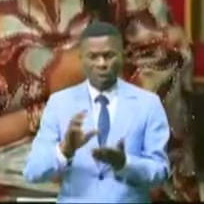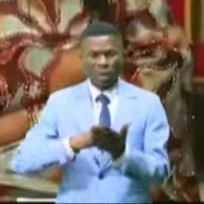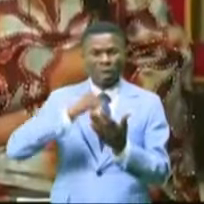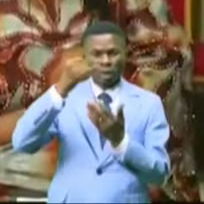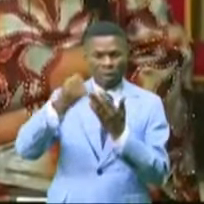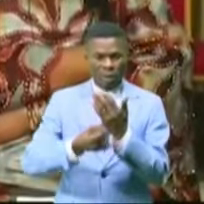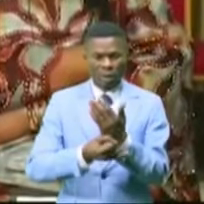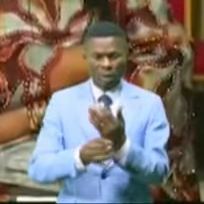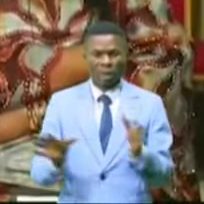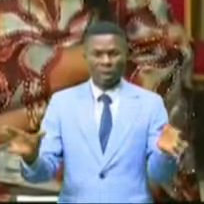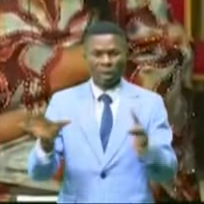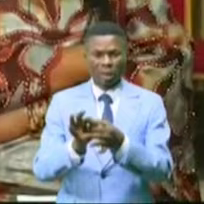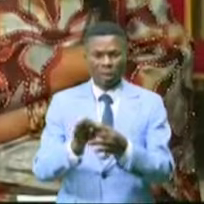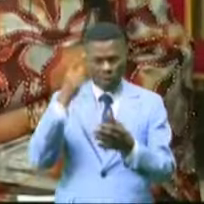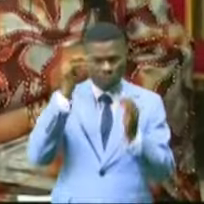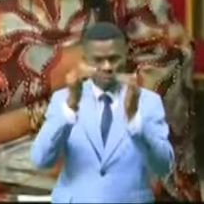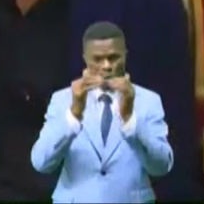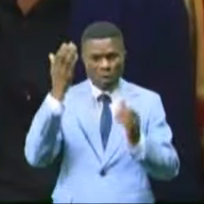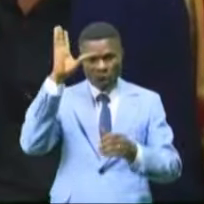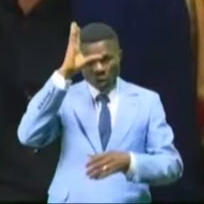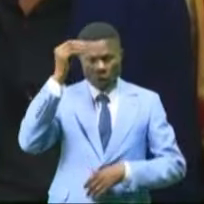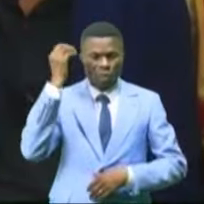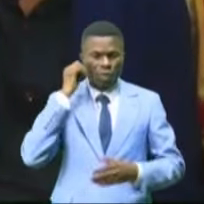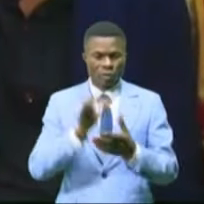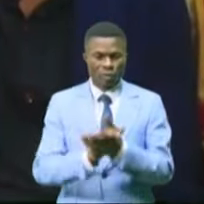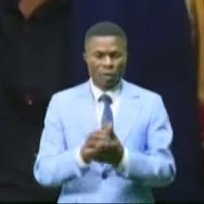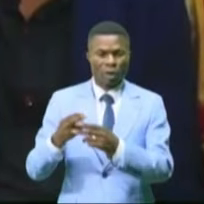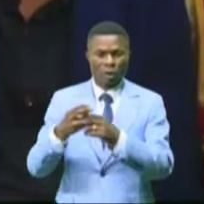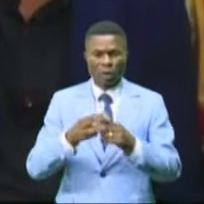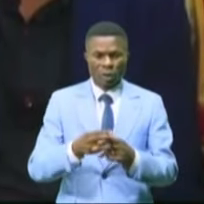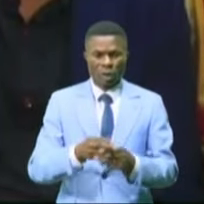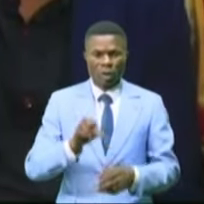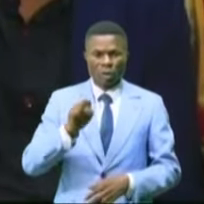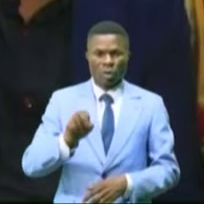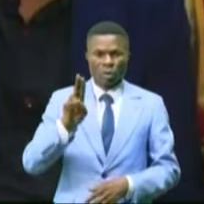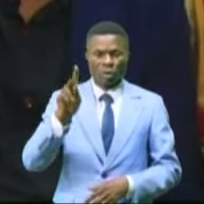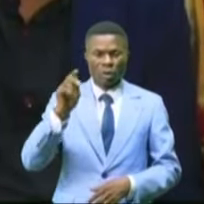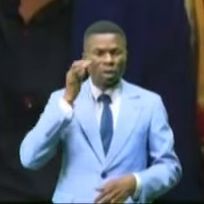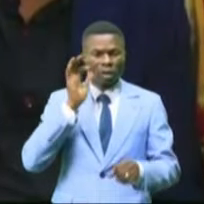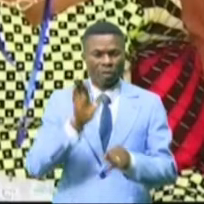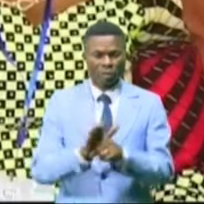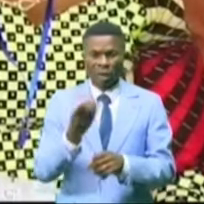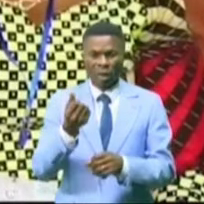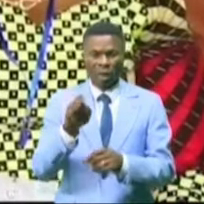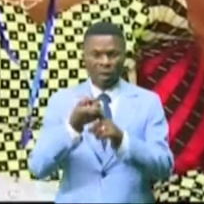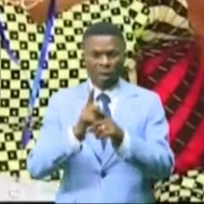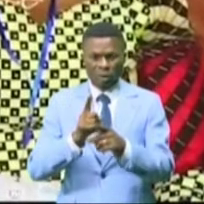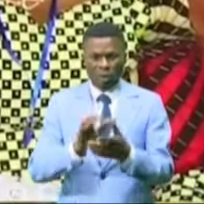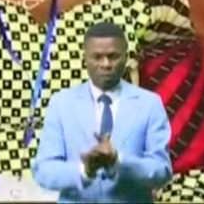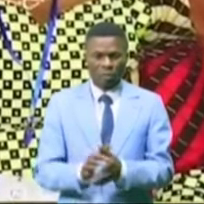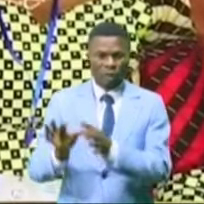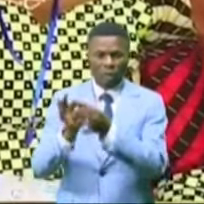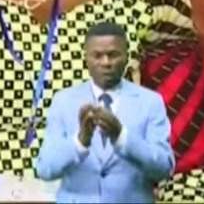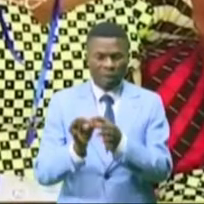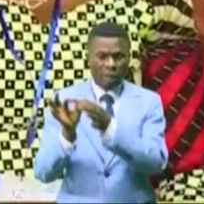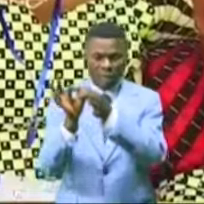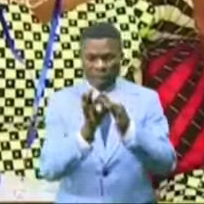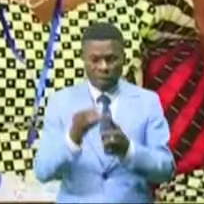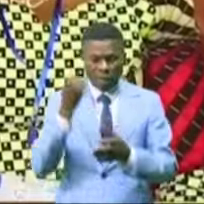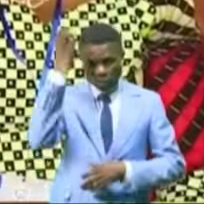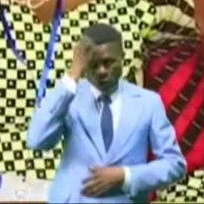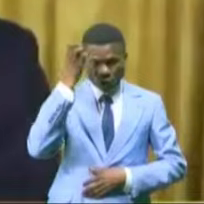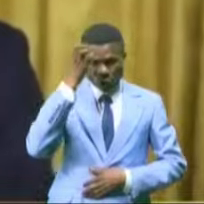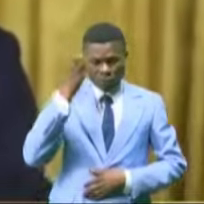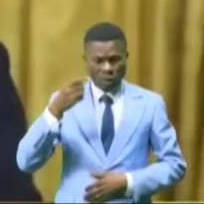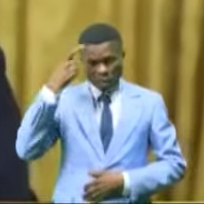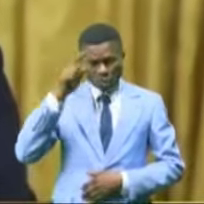projet Unis pour l'égalité du genre sous la supervision de l'ONU Femmes avec le financement de l'Union Européenne. Pour la mise en